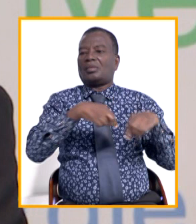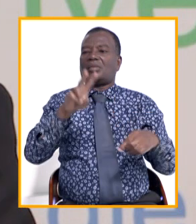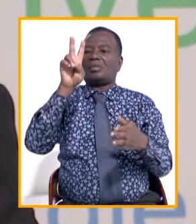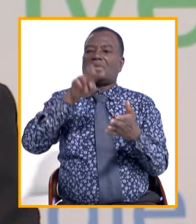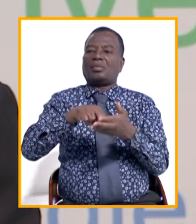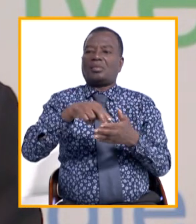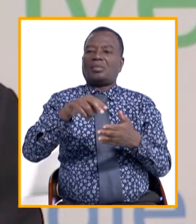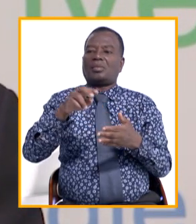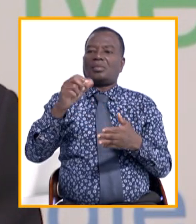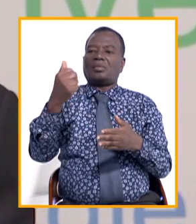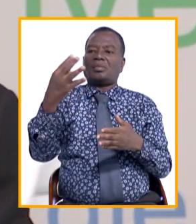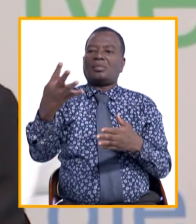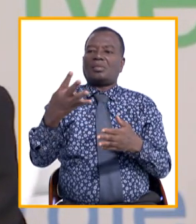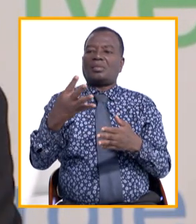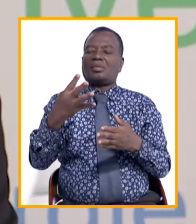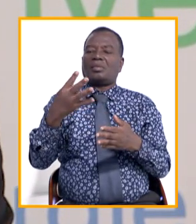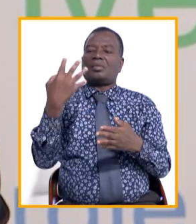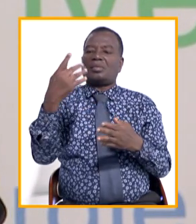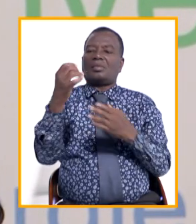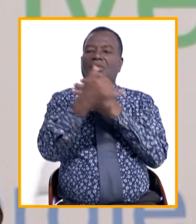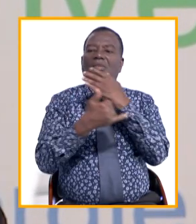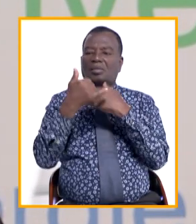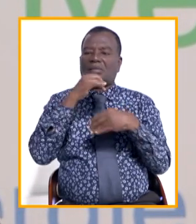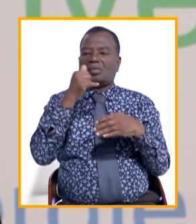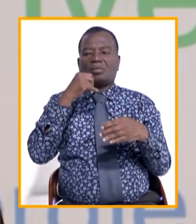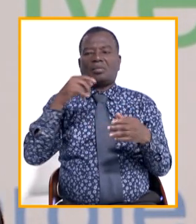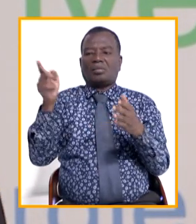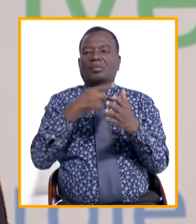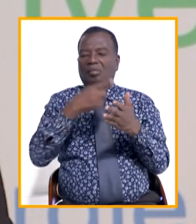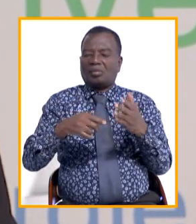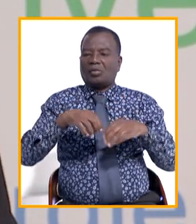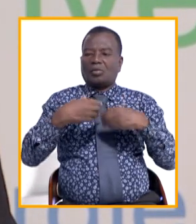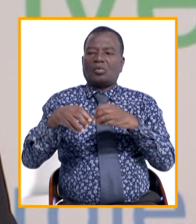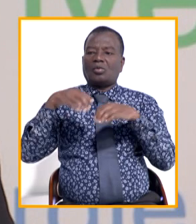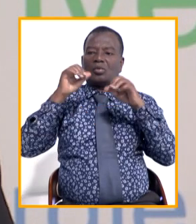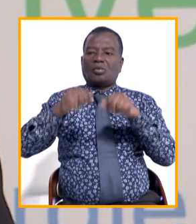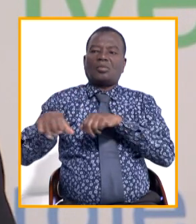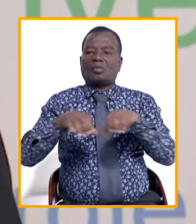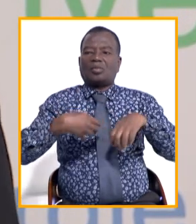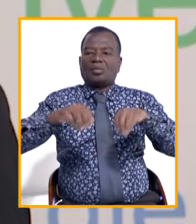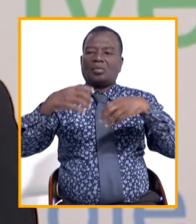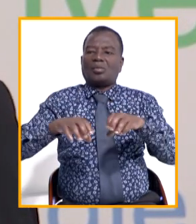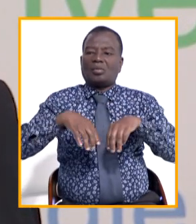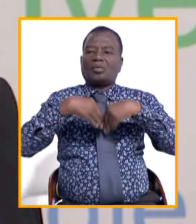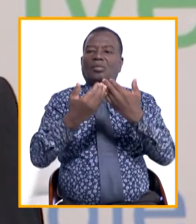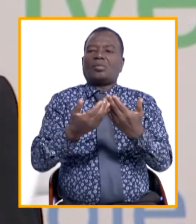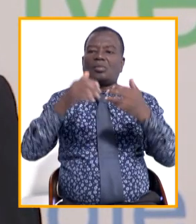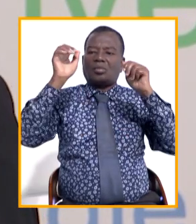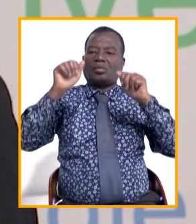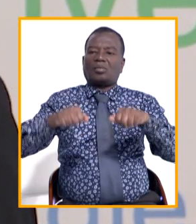2014. 4 États seulement l'ont encore ratifié. Comment on peut faire du commerce? Comment on peut